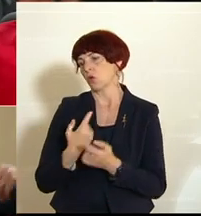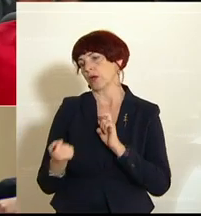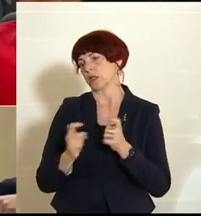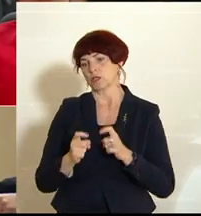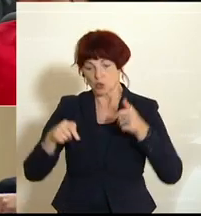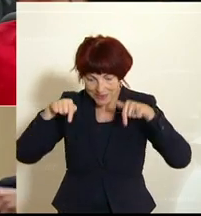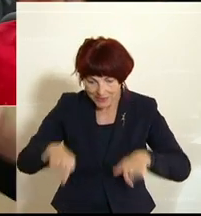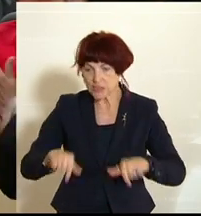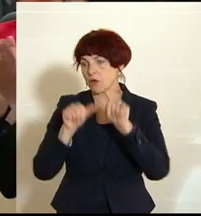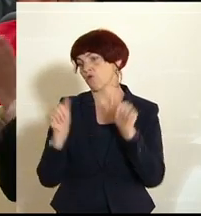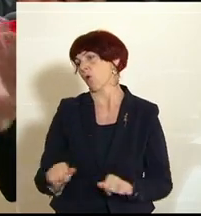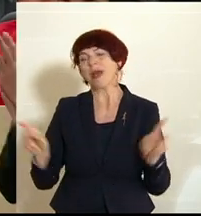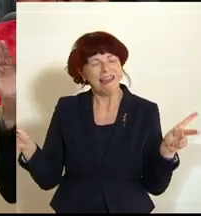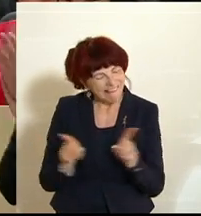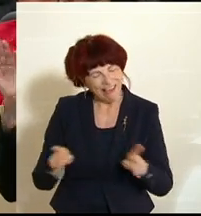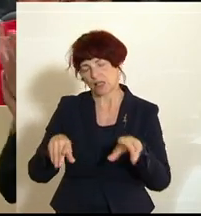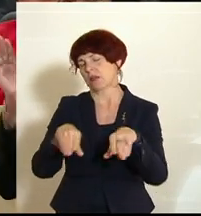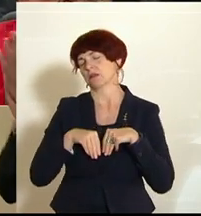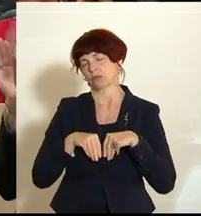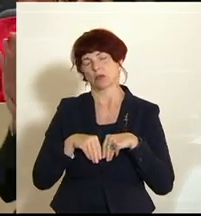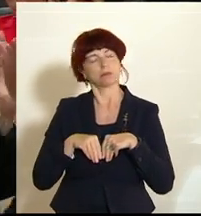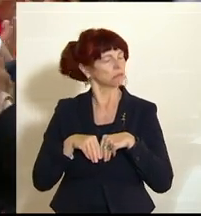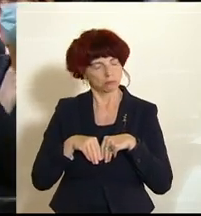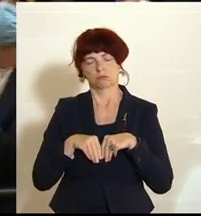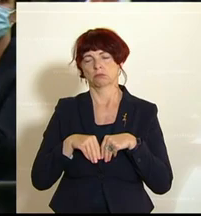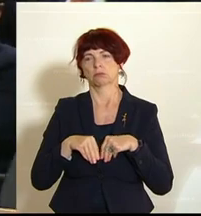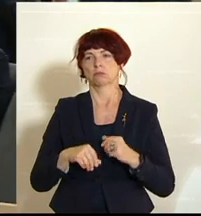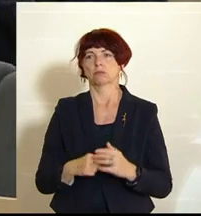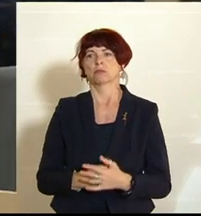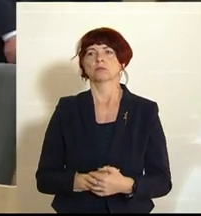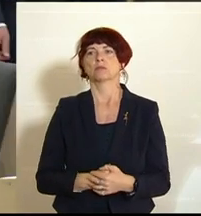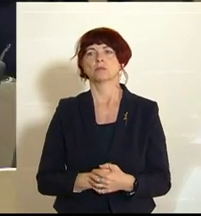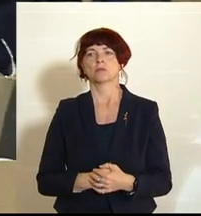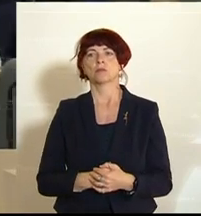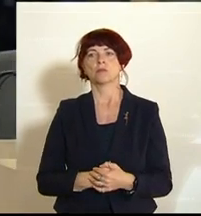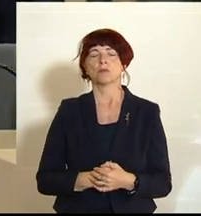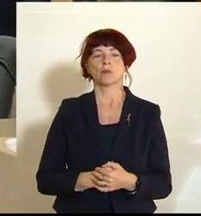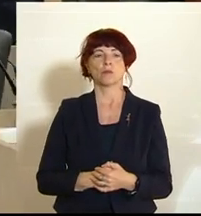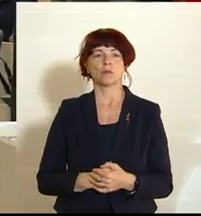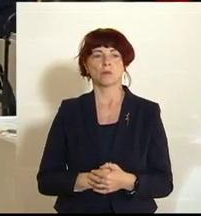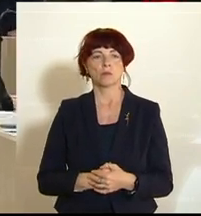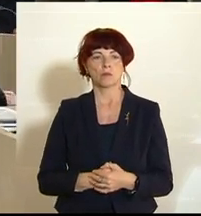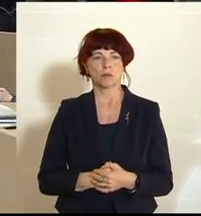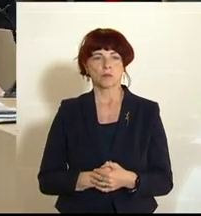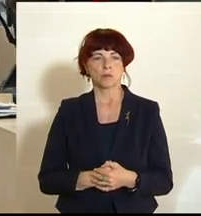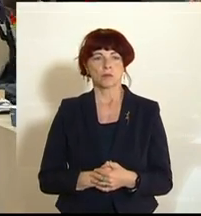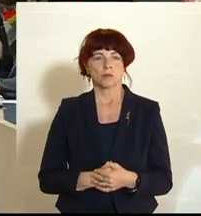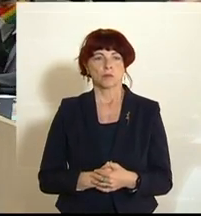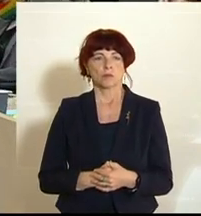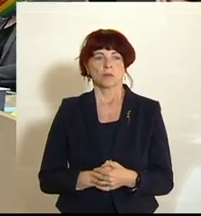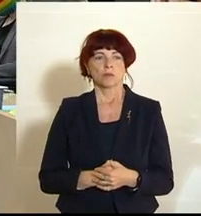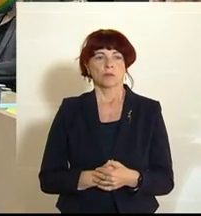absolut inakzeptabel, Herr Präsident. Wir haben jetzt hier eine sogenannte Einwendungsdebatte gegen die Tagesordnung.